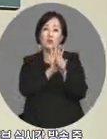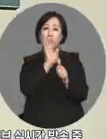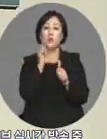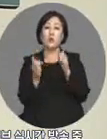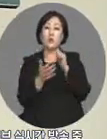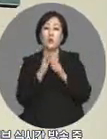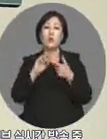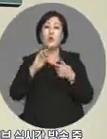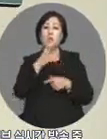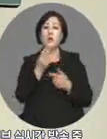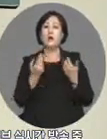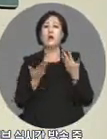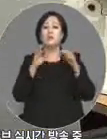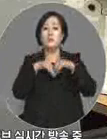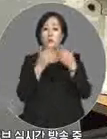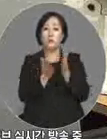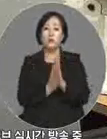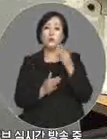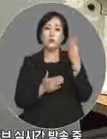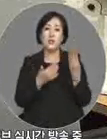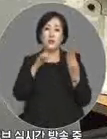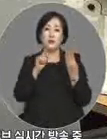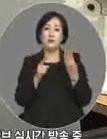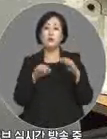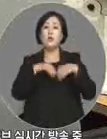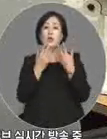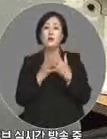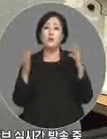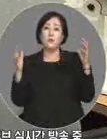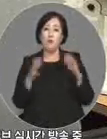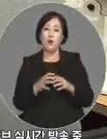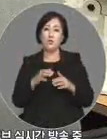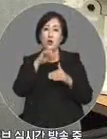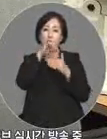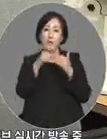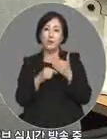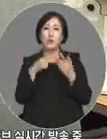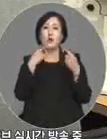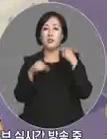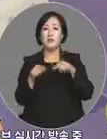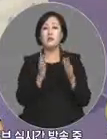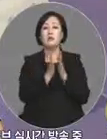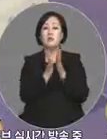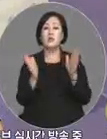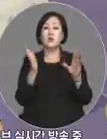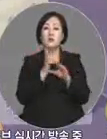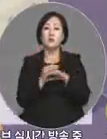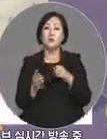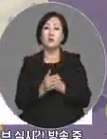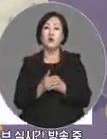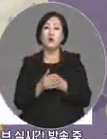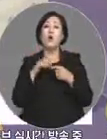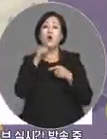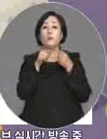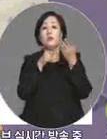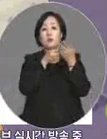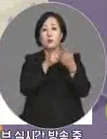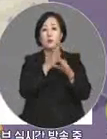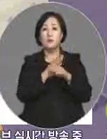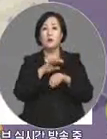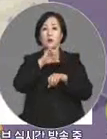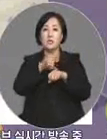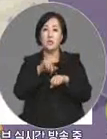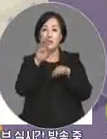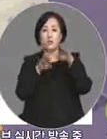정한 민원 등 4건을 시작으로 빅데이터 분석 행정의 나섰습니다 민원 키워드와 시간별 연령별